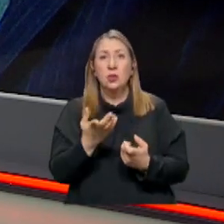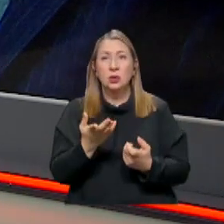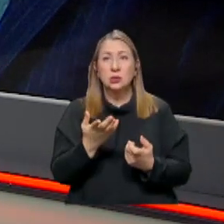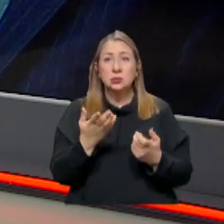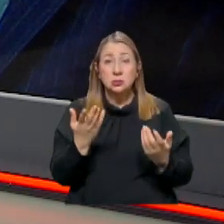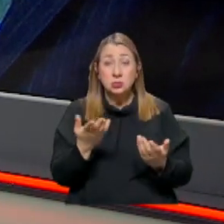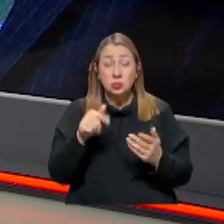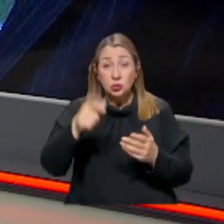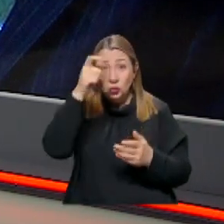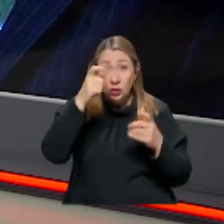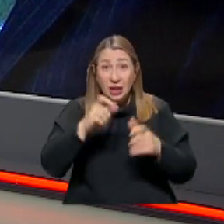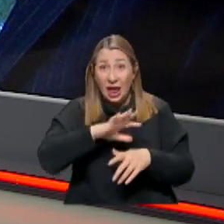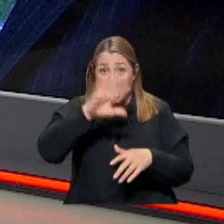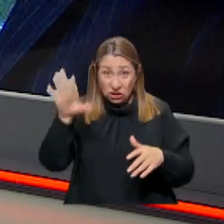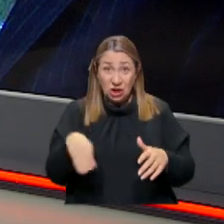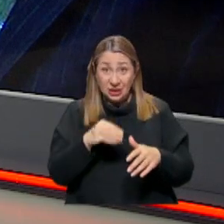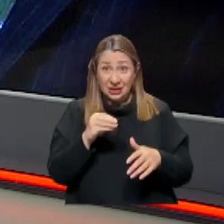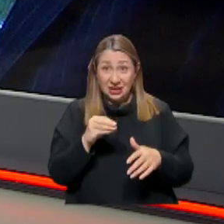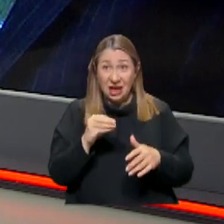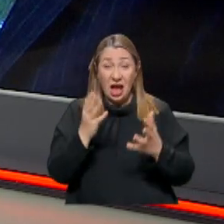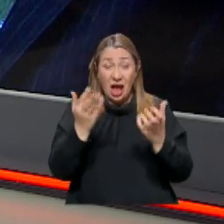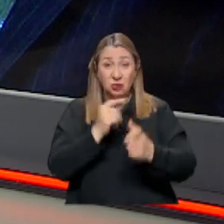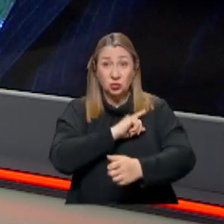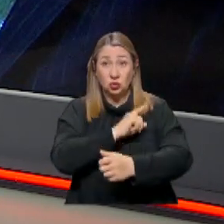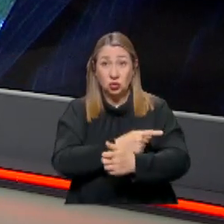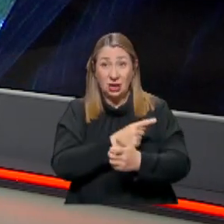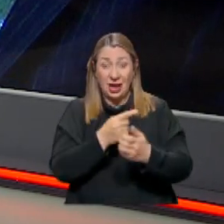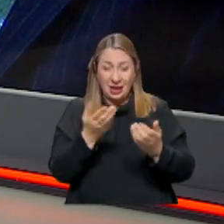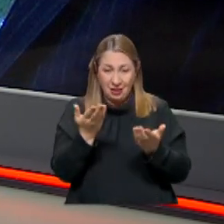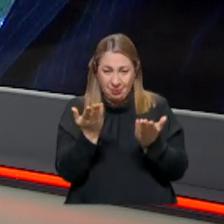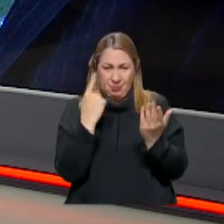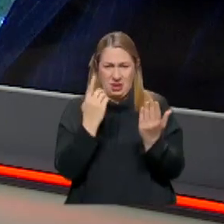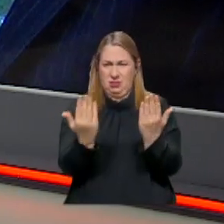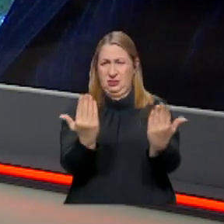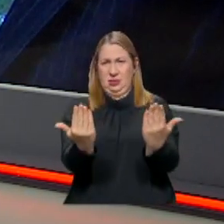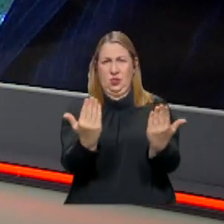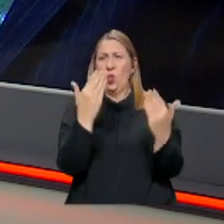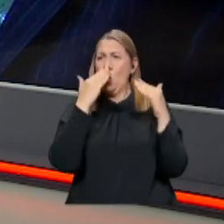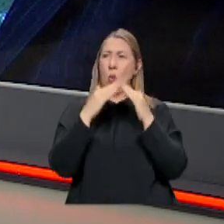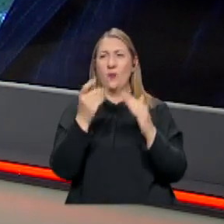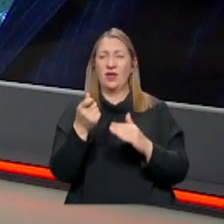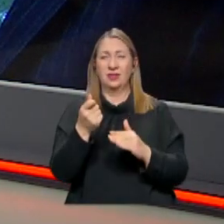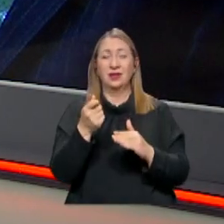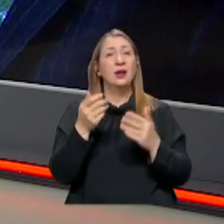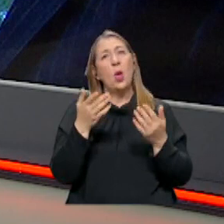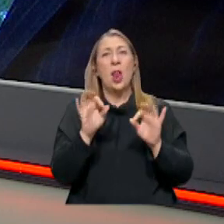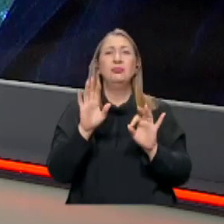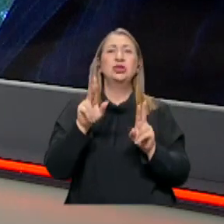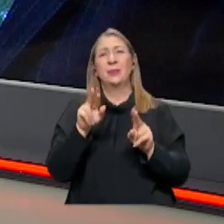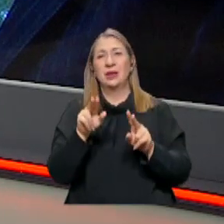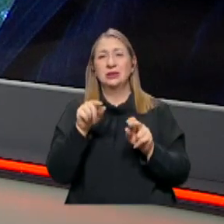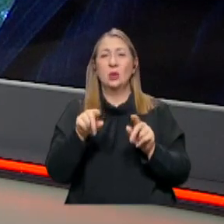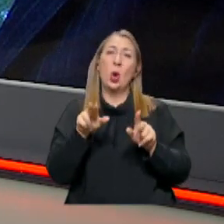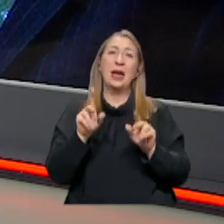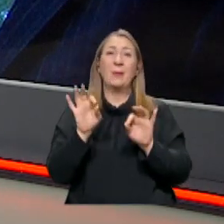diyorsan ki bu ülkede her şey alın gücüne kıyaslandığında uygun fiyat taydı sanki öyleydi